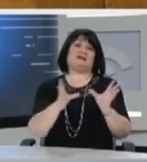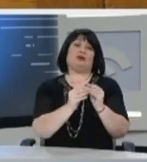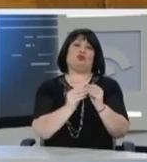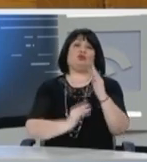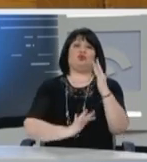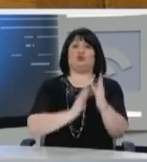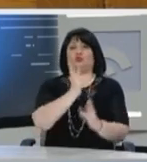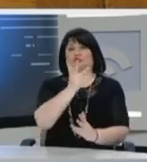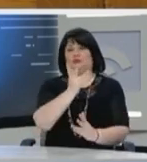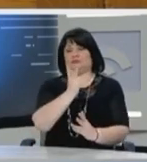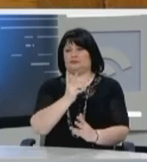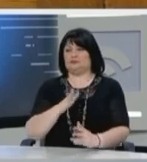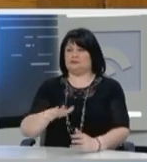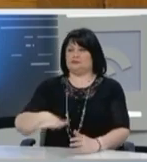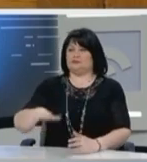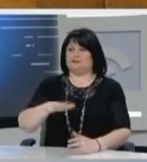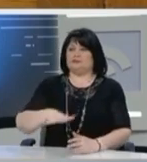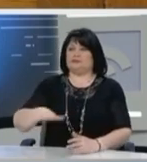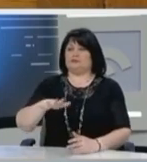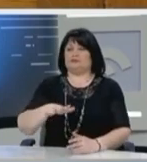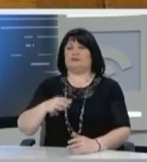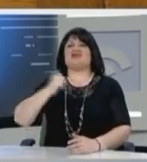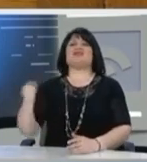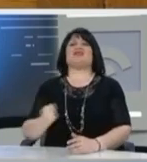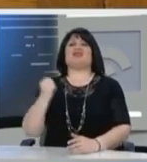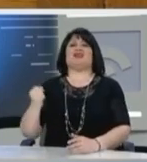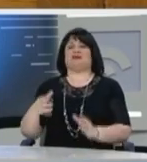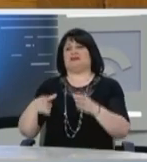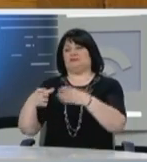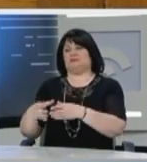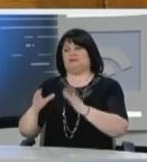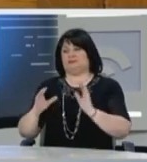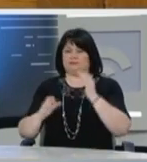πρόοδος και η συντήρηση από την άλλη μεριά.